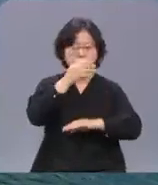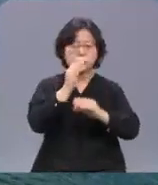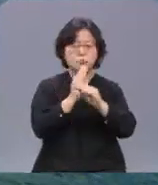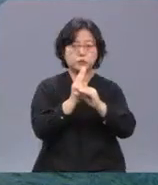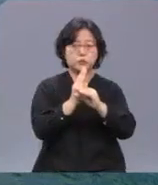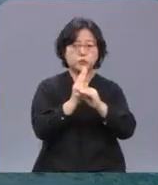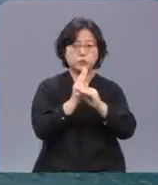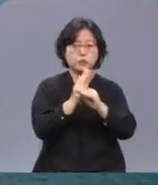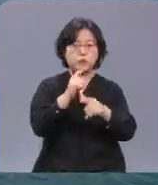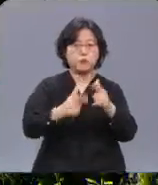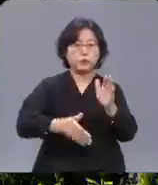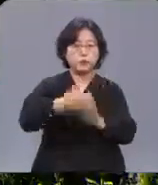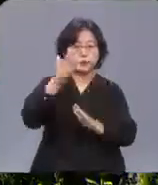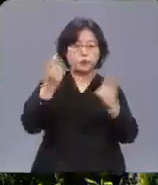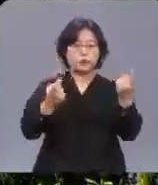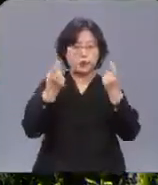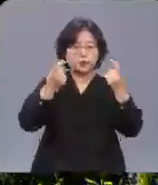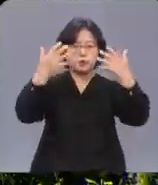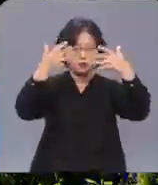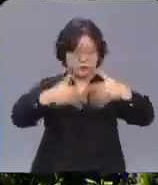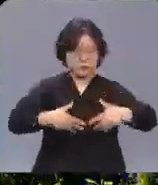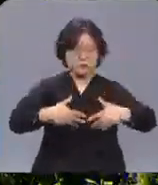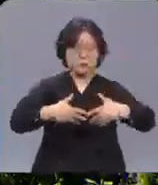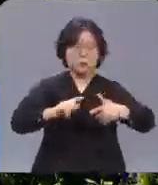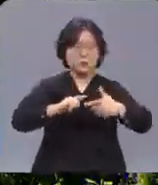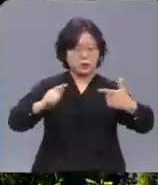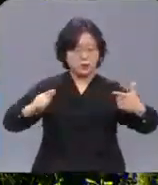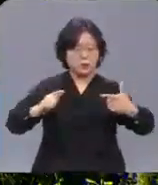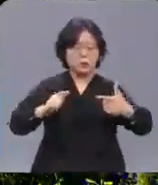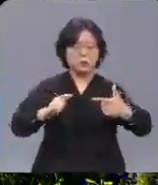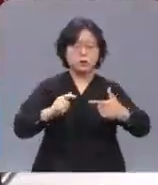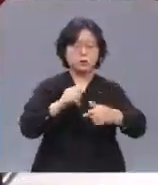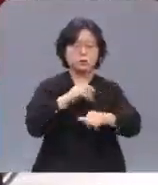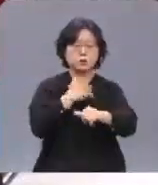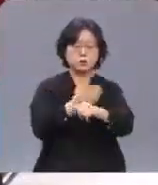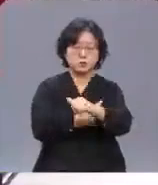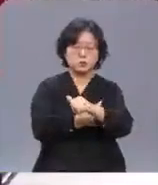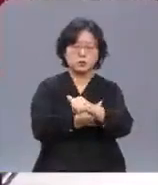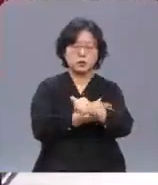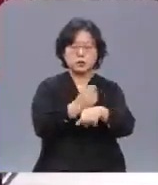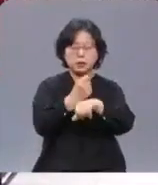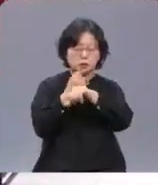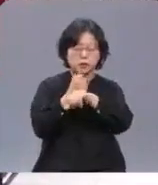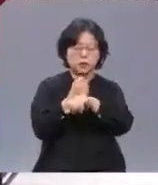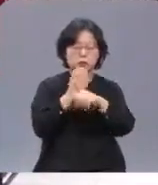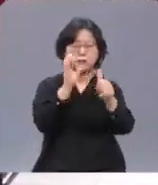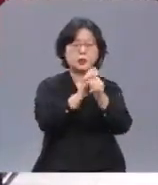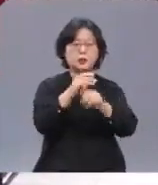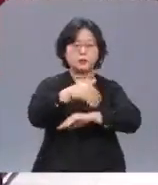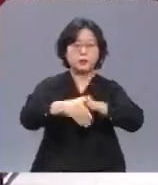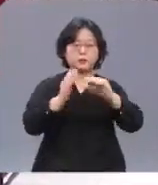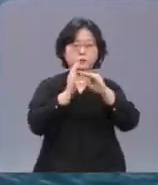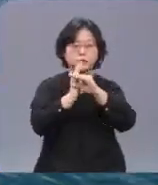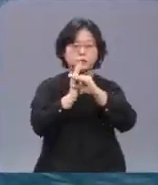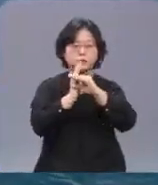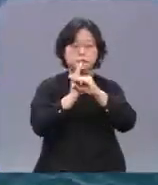예정이라면서 목포시 관광 여건과 잠재적 분석 등의 과제에 대한 용역을 의뢰할 예정이라고